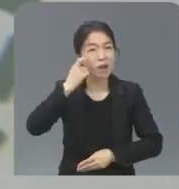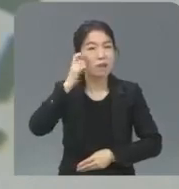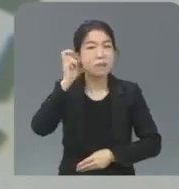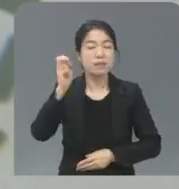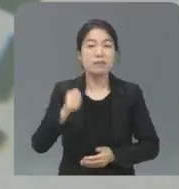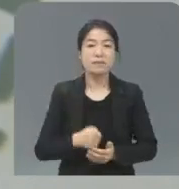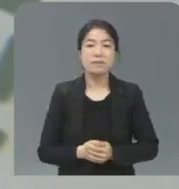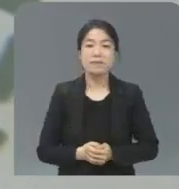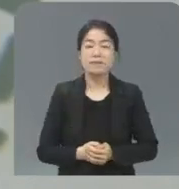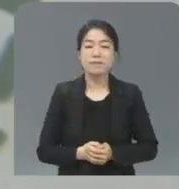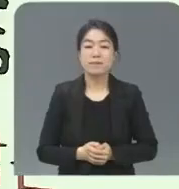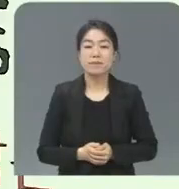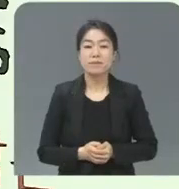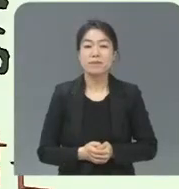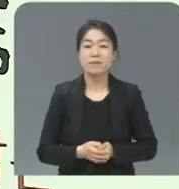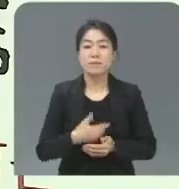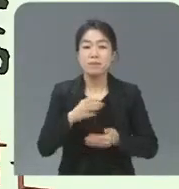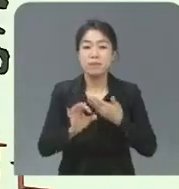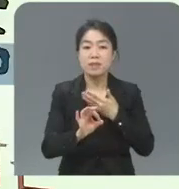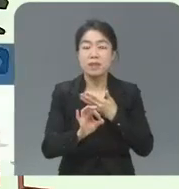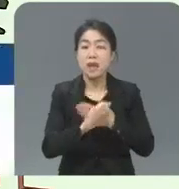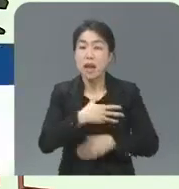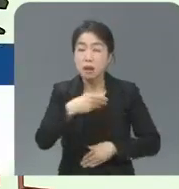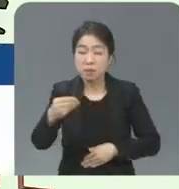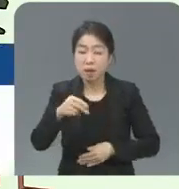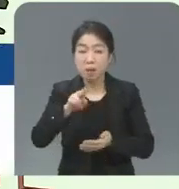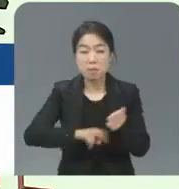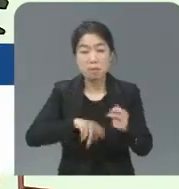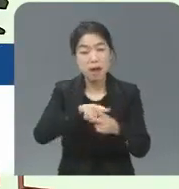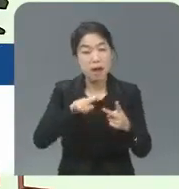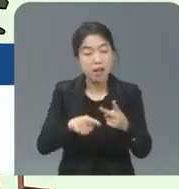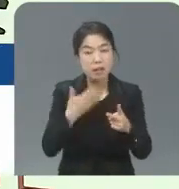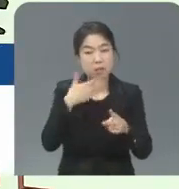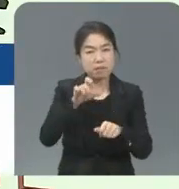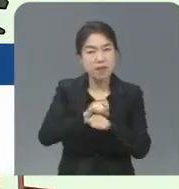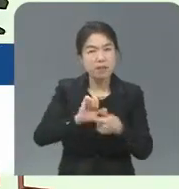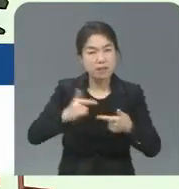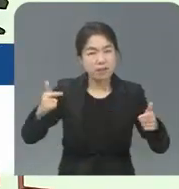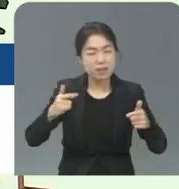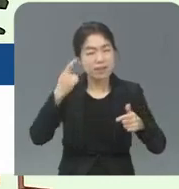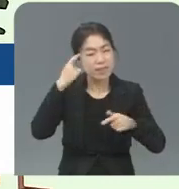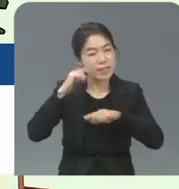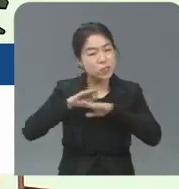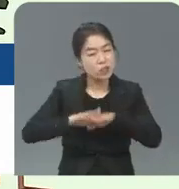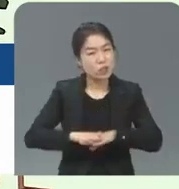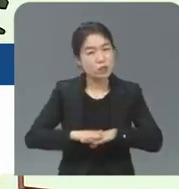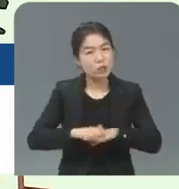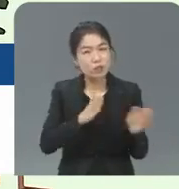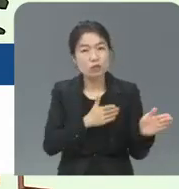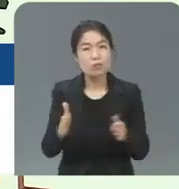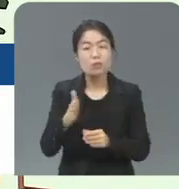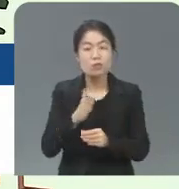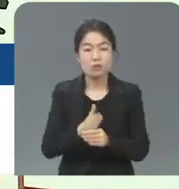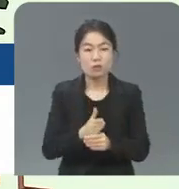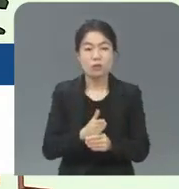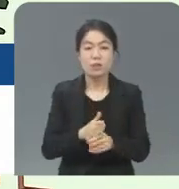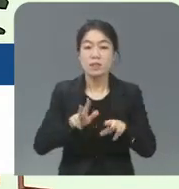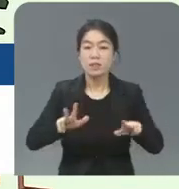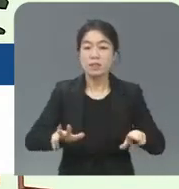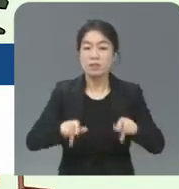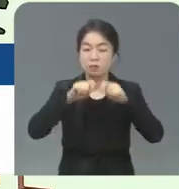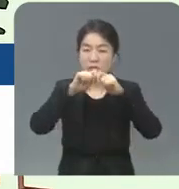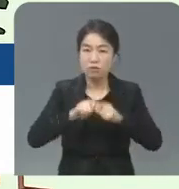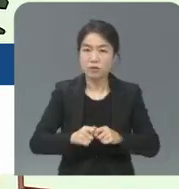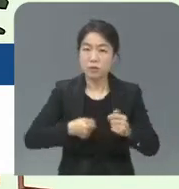나옵니다. 임대든 매각이든 어떤 모든 가능성을 열어놓고 지금 접근을 하고 있는 상태고요. 지금